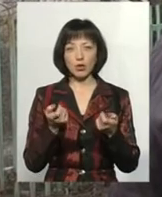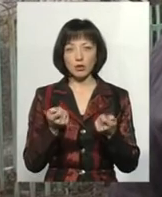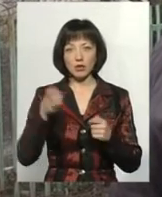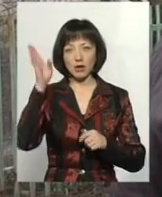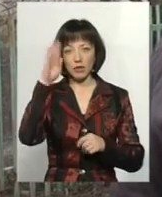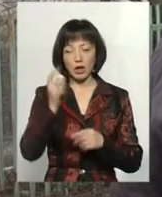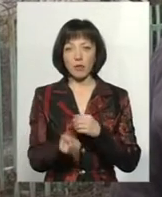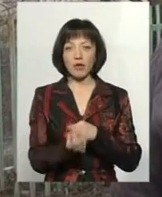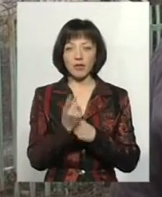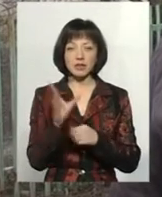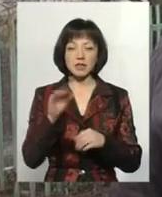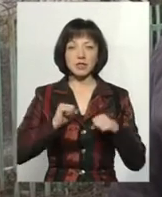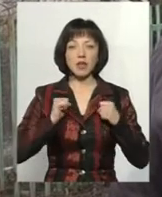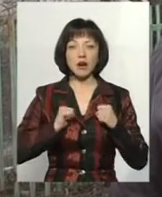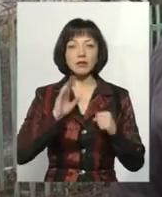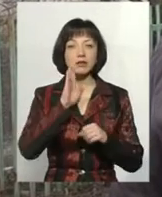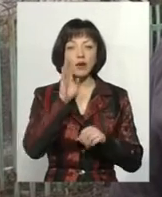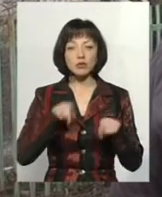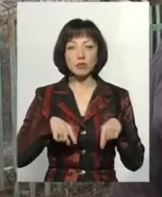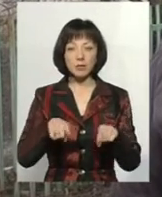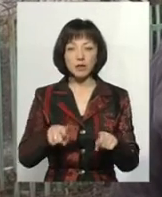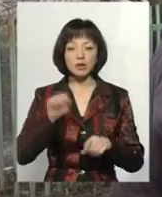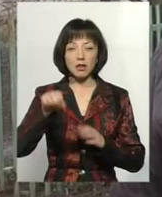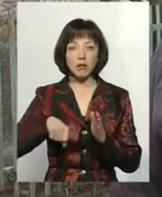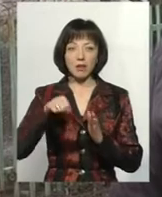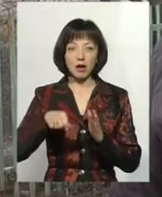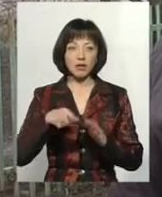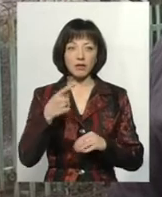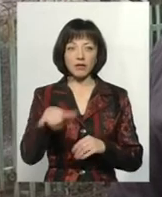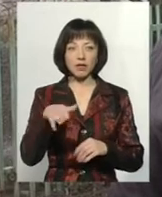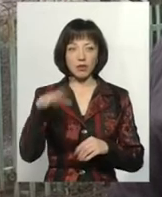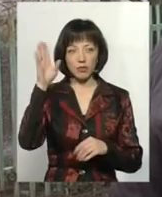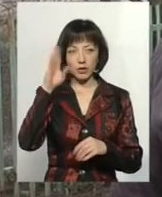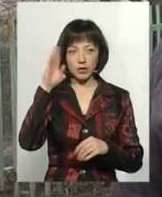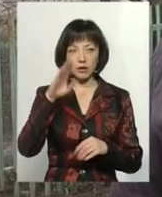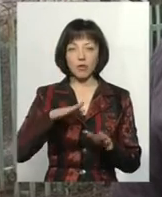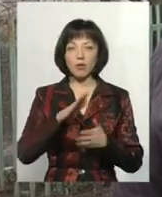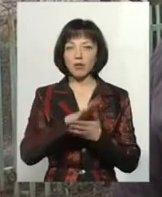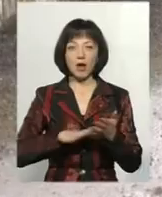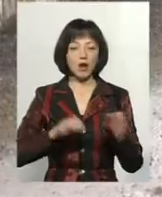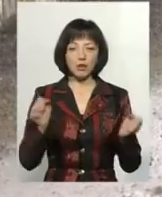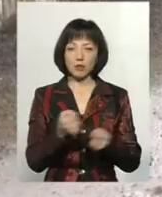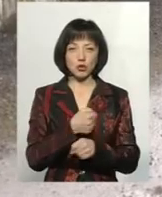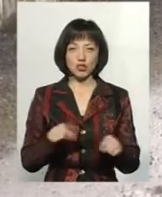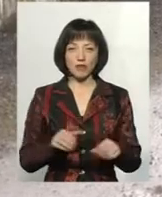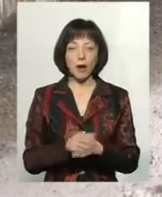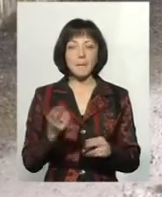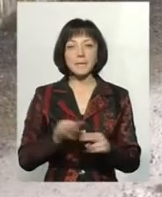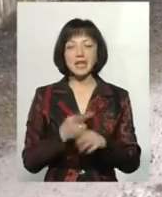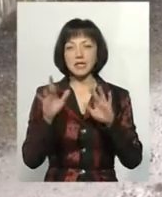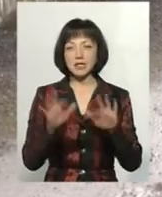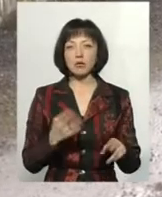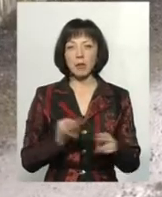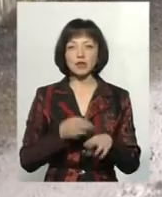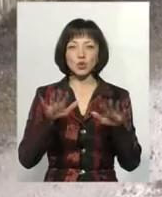вода появилася, і всі стараються зранку бігти, набрати ту відерку води, потім неможливо. Без снігу, без